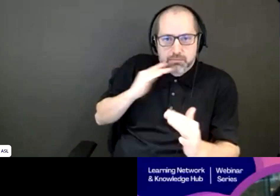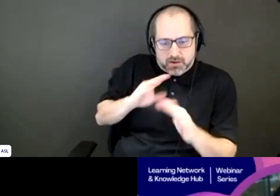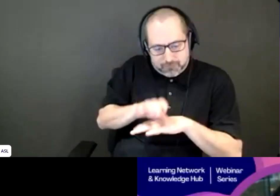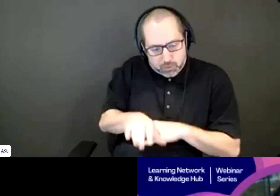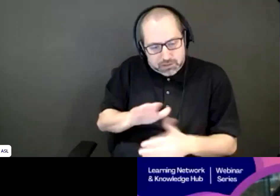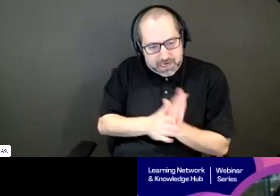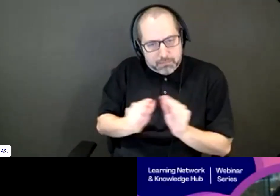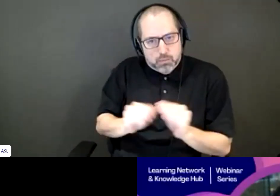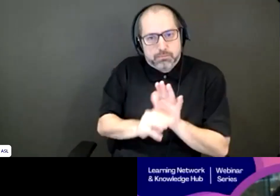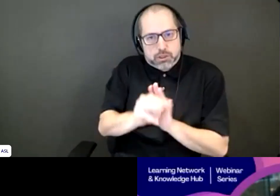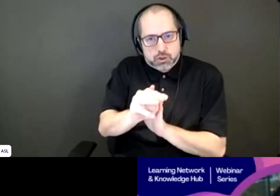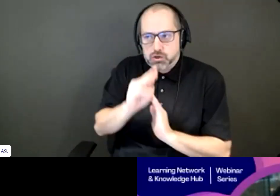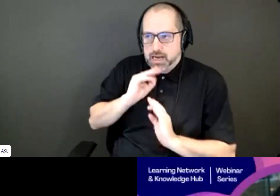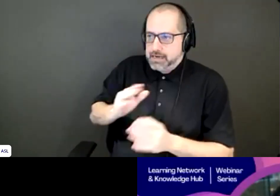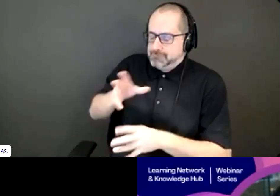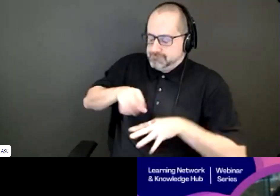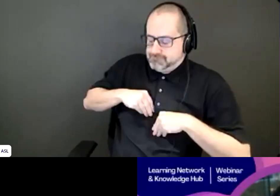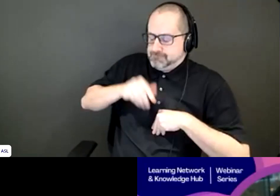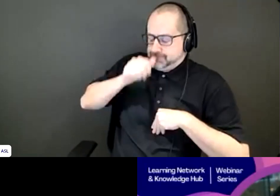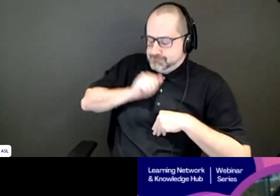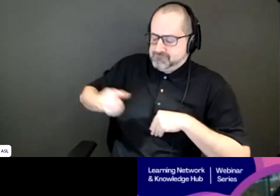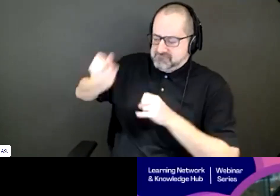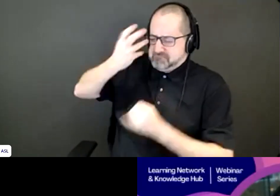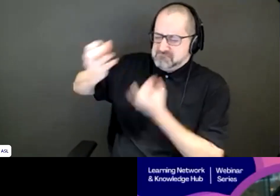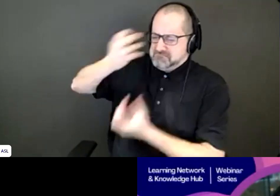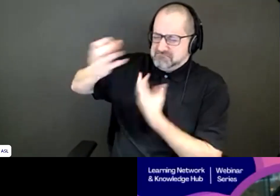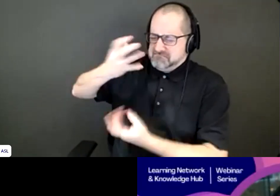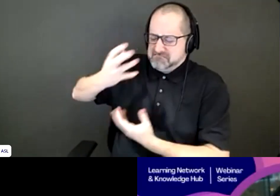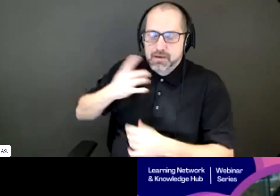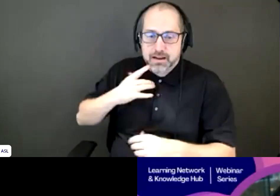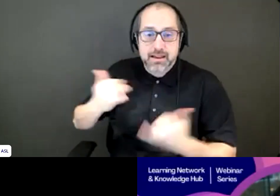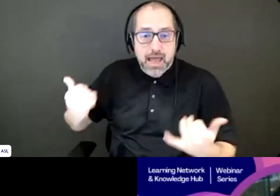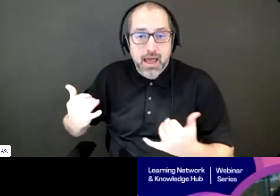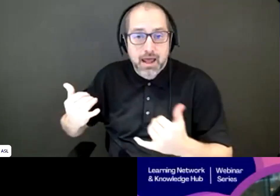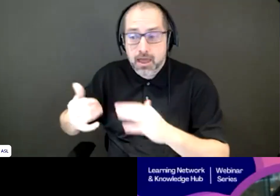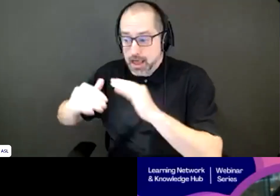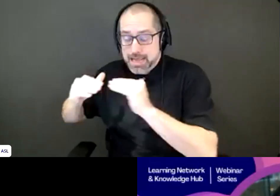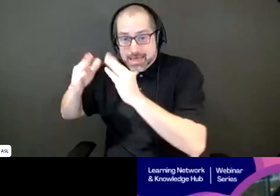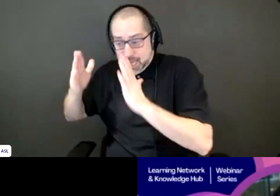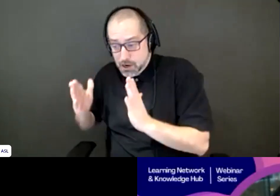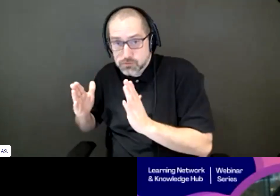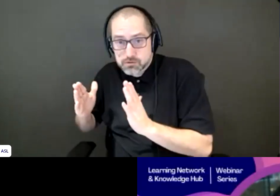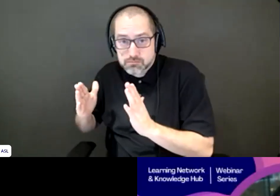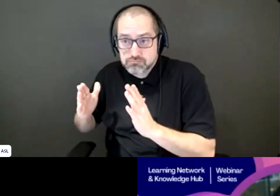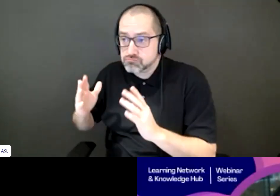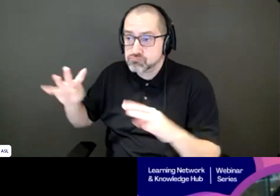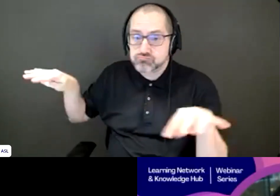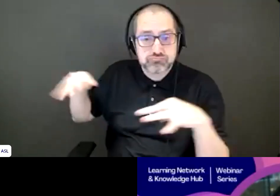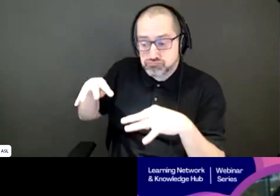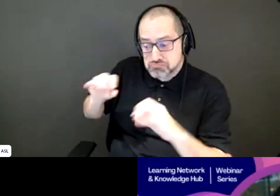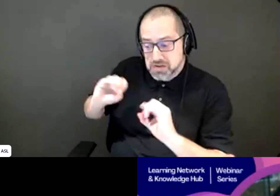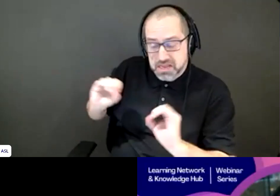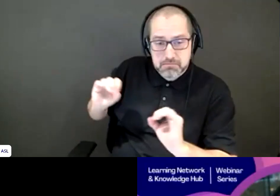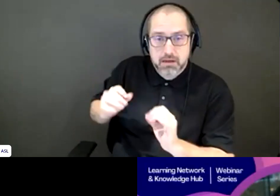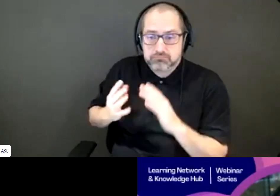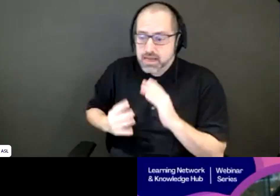on a été obligé d'être plus mature et d'en durer la violence comme des adultes quand on était de retour à la maison mon père